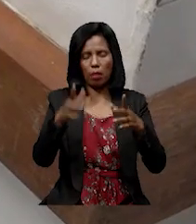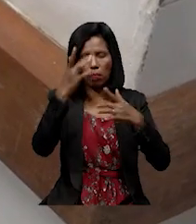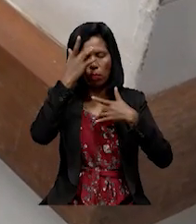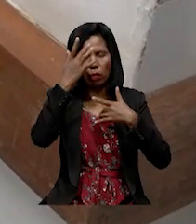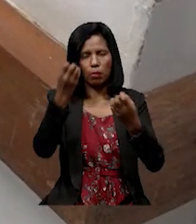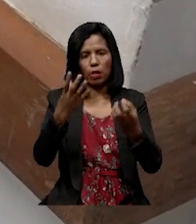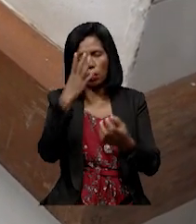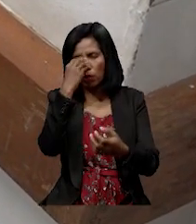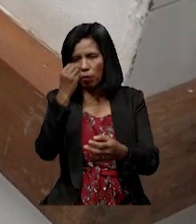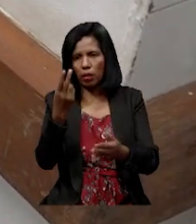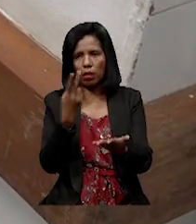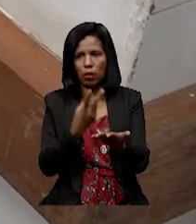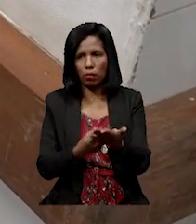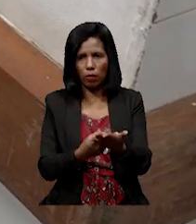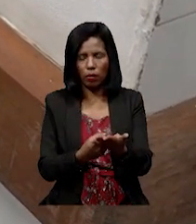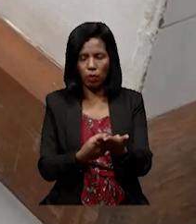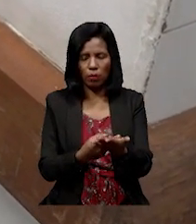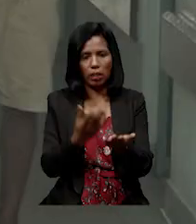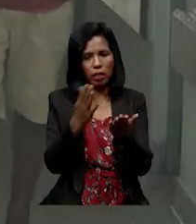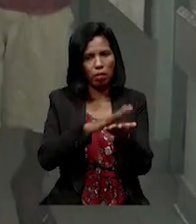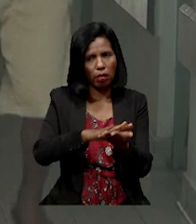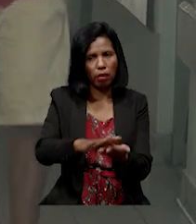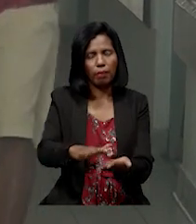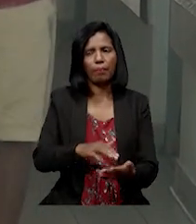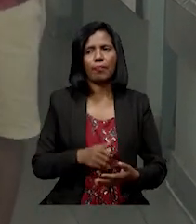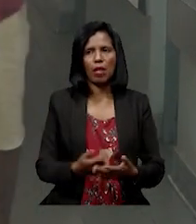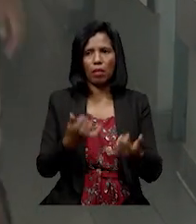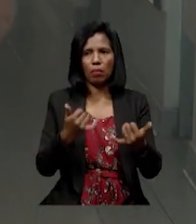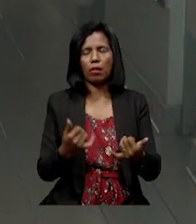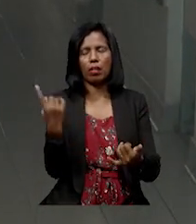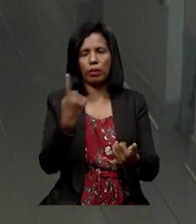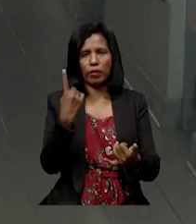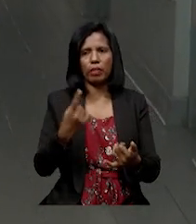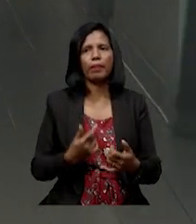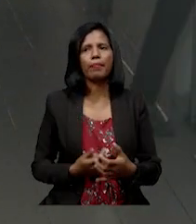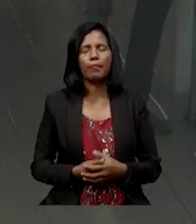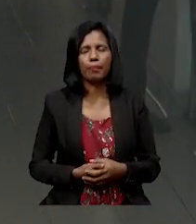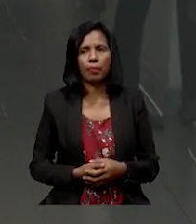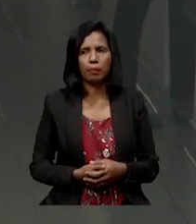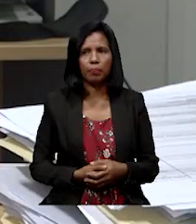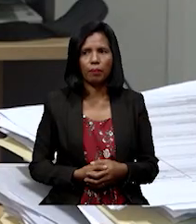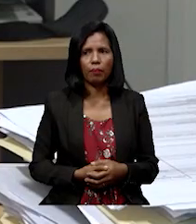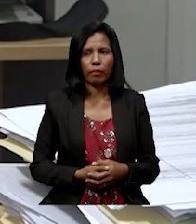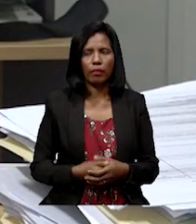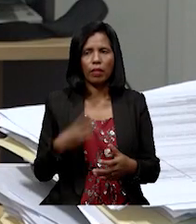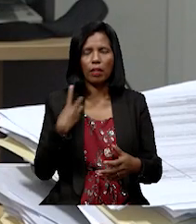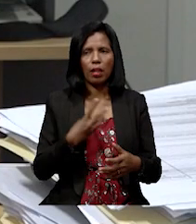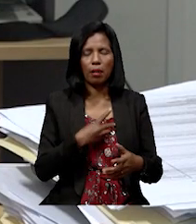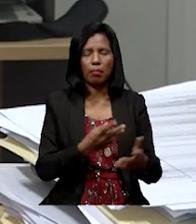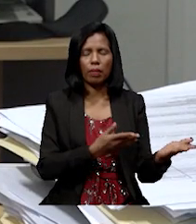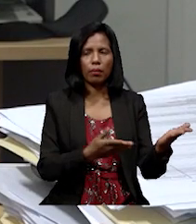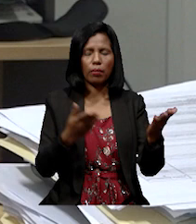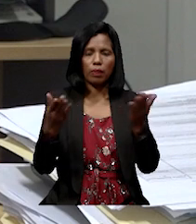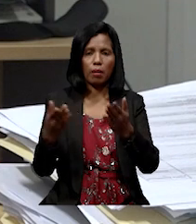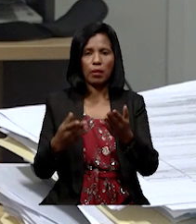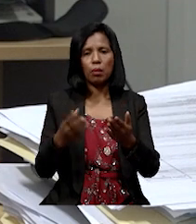to baret iha maka to ba iha rai agor dauk mo se hanesan na fatin ame explora na fatin iha